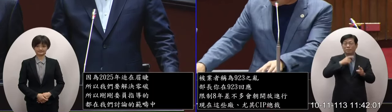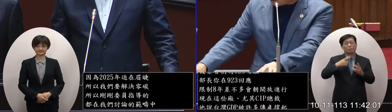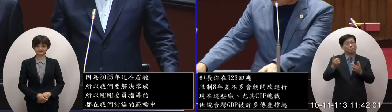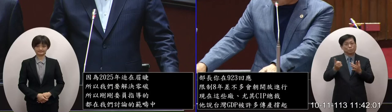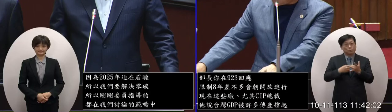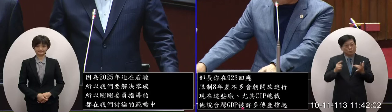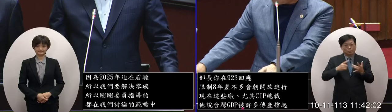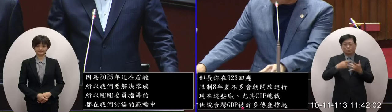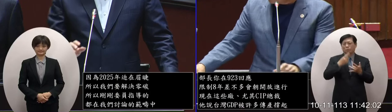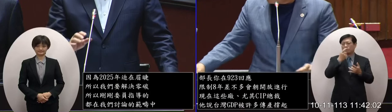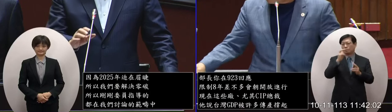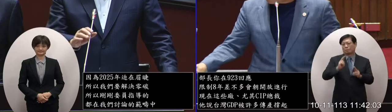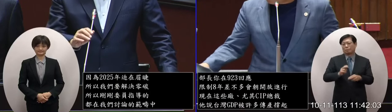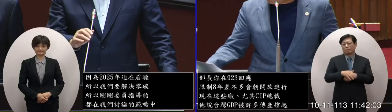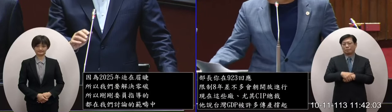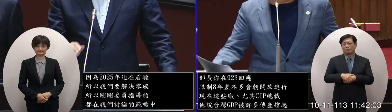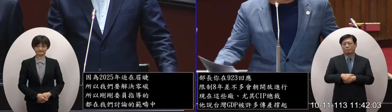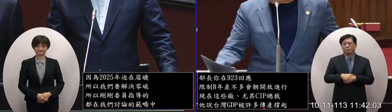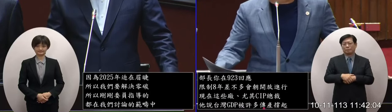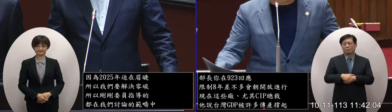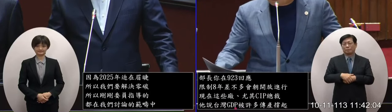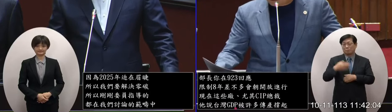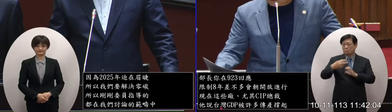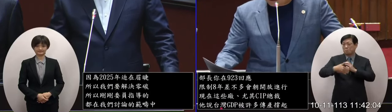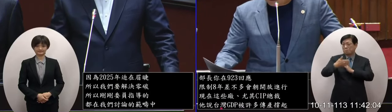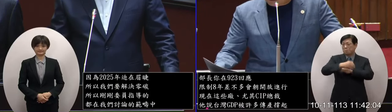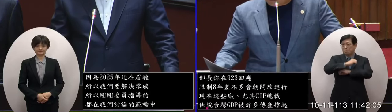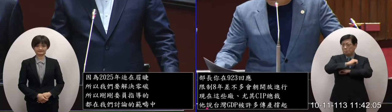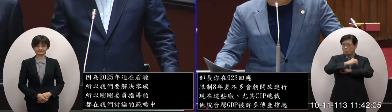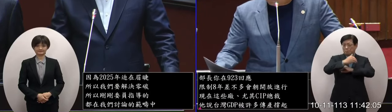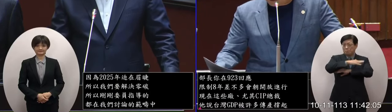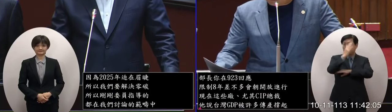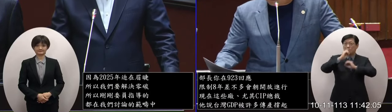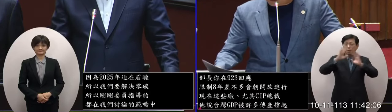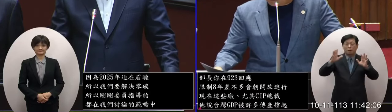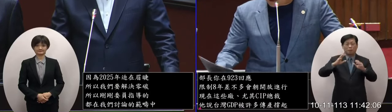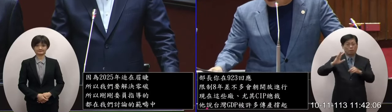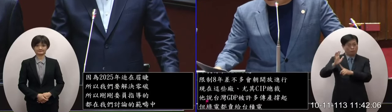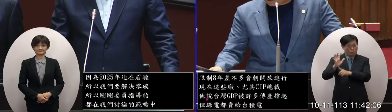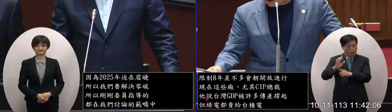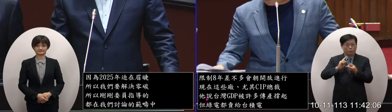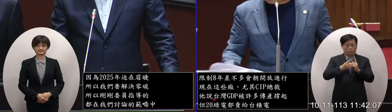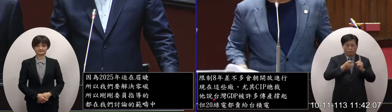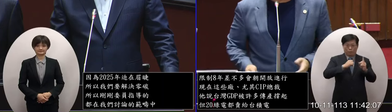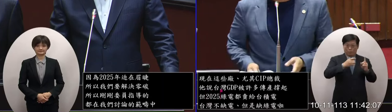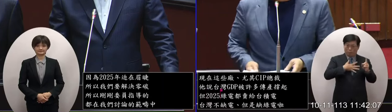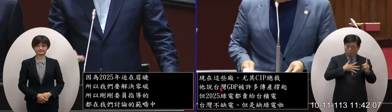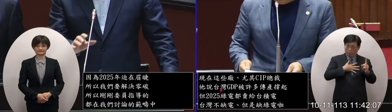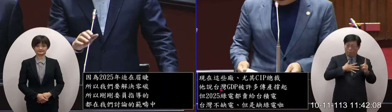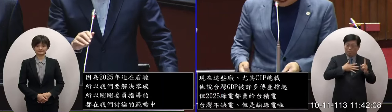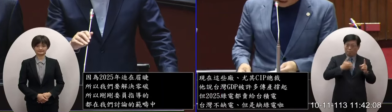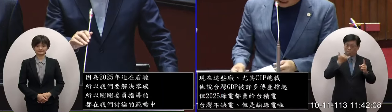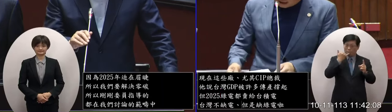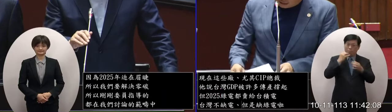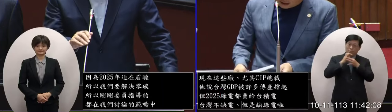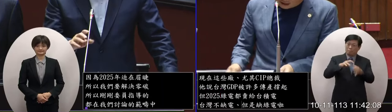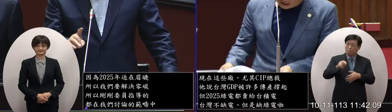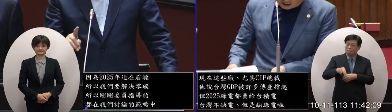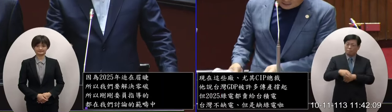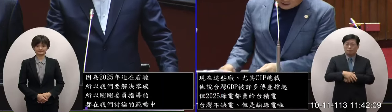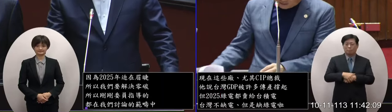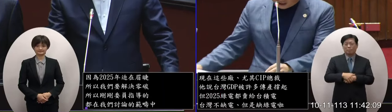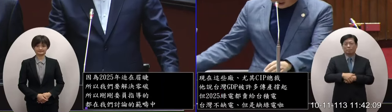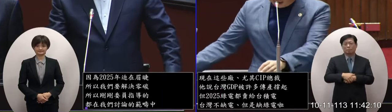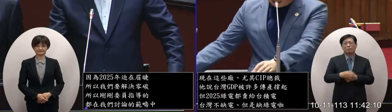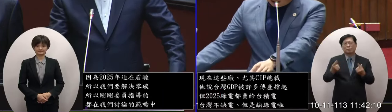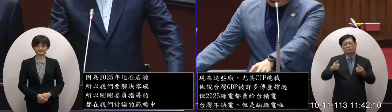绿电啊。哦，那更媒体也说，风电国产化还能走下去吗？哦，那针对这一